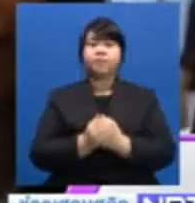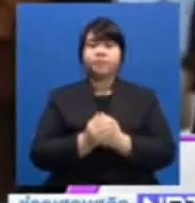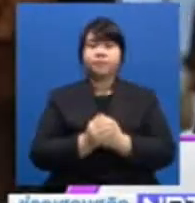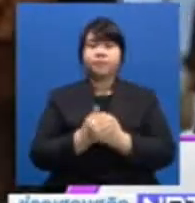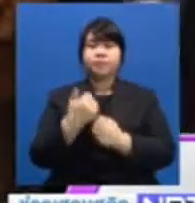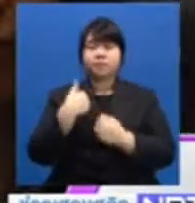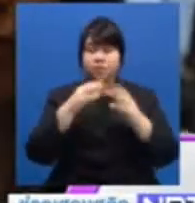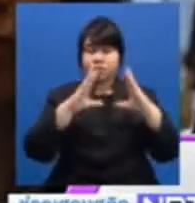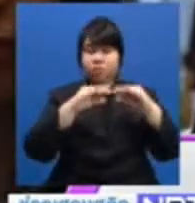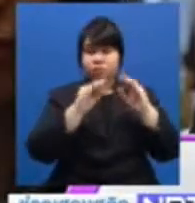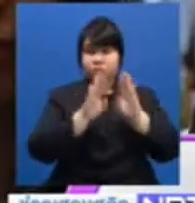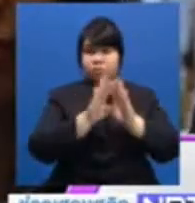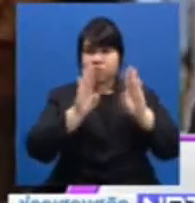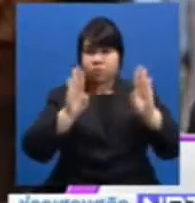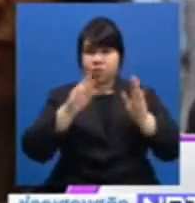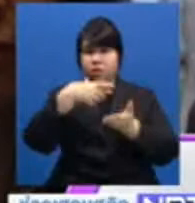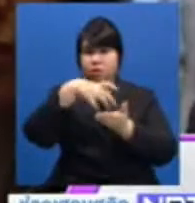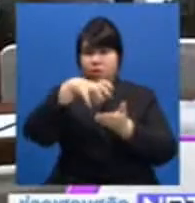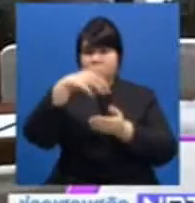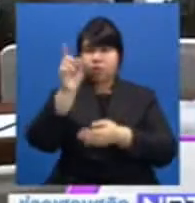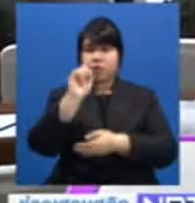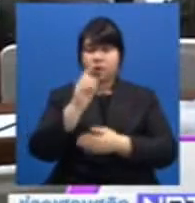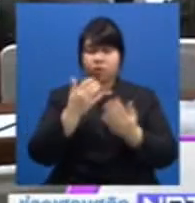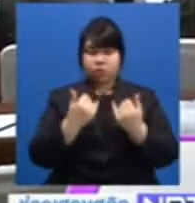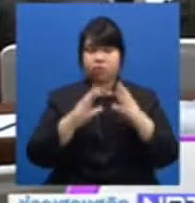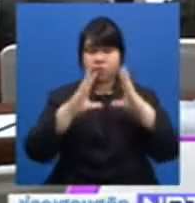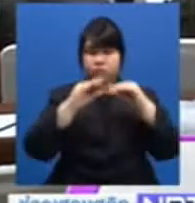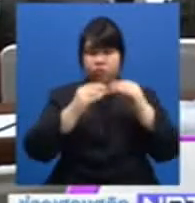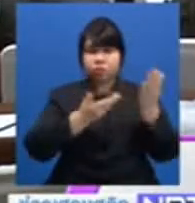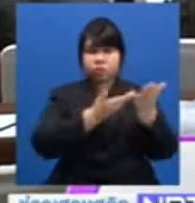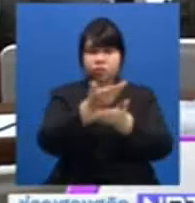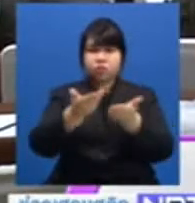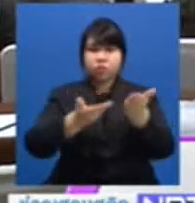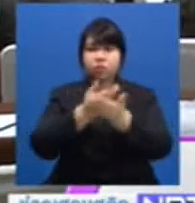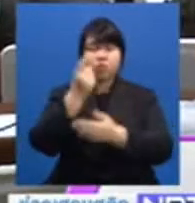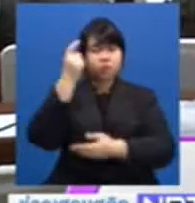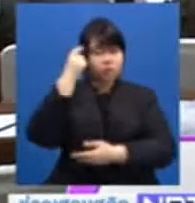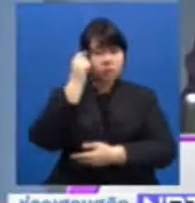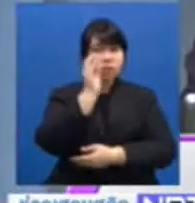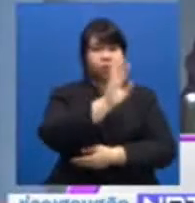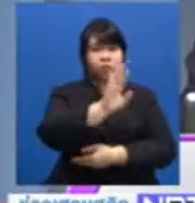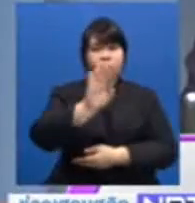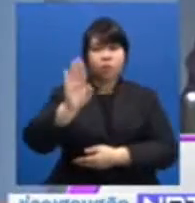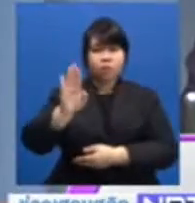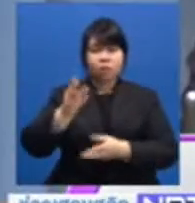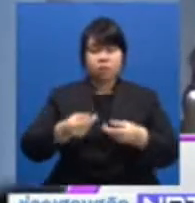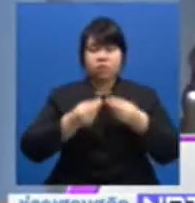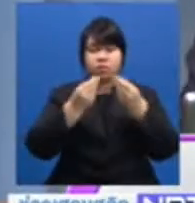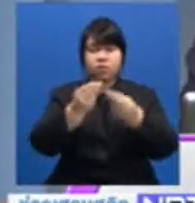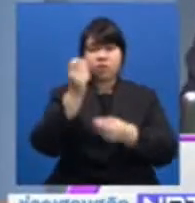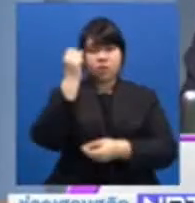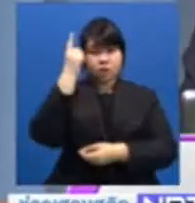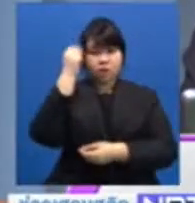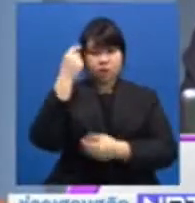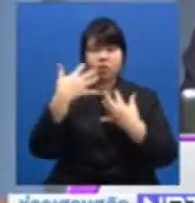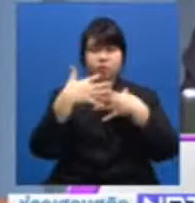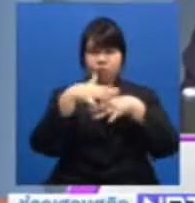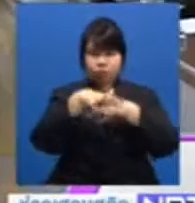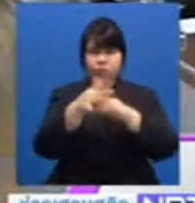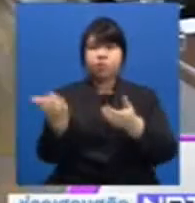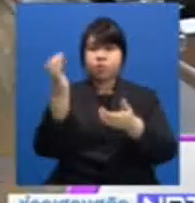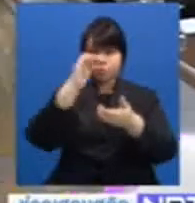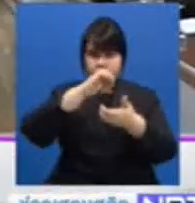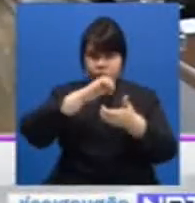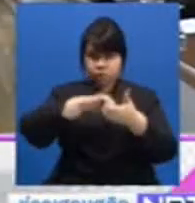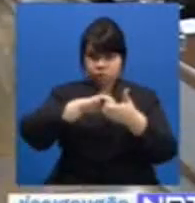เปิดเผยคำว่าการประชุมวันนี้จะเป็นการแลกเปลี่ยนความคิดเห็นสร้างความเข้าใจและความร่วมมือระหว่างประเทศเพื่อน